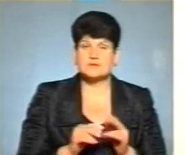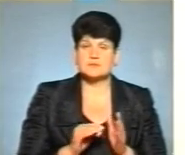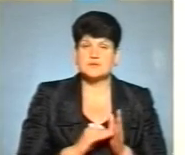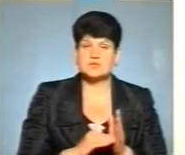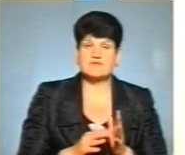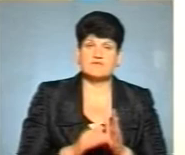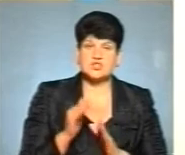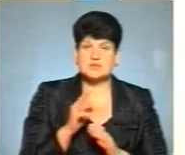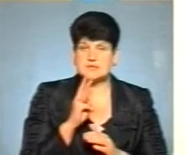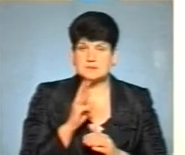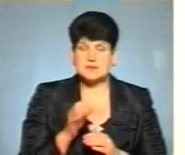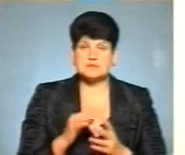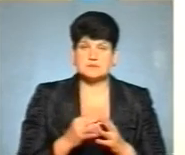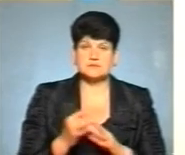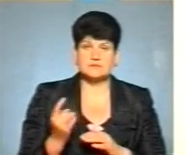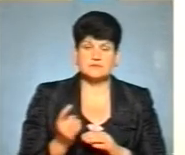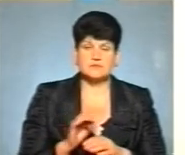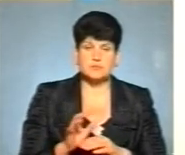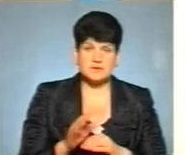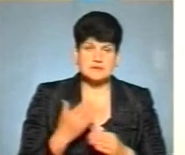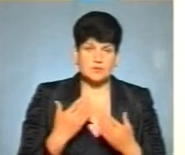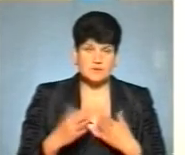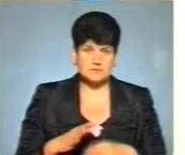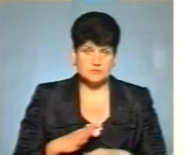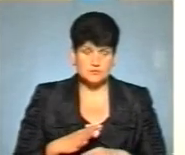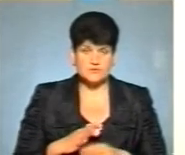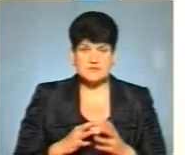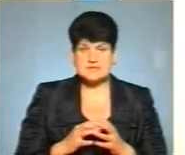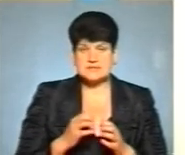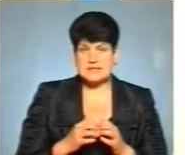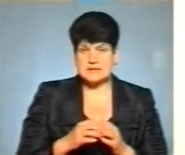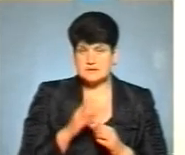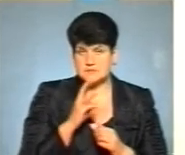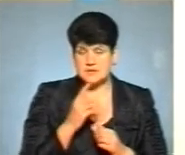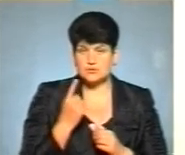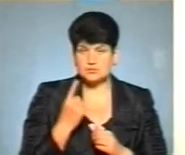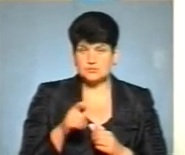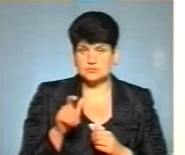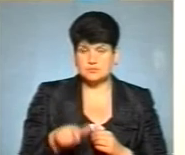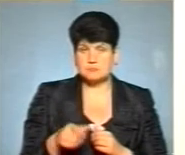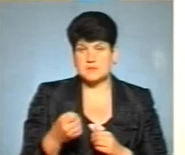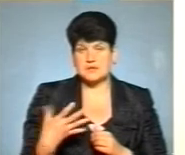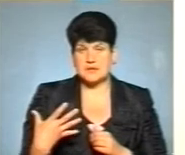вища заробітна плата. По аграріях, з якими я, наприклад, спілкувався, ну, середня заробітна плата одного з аграріїв там